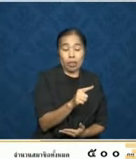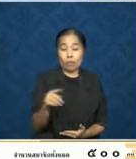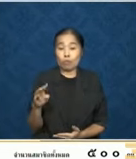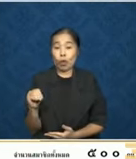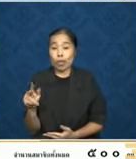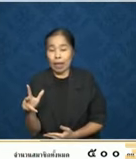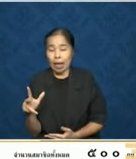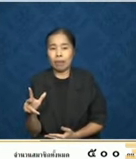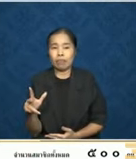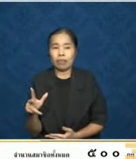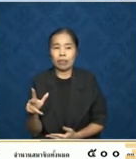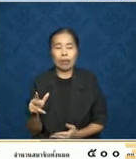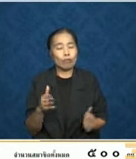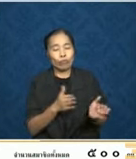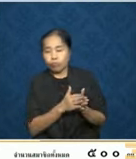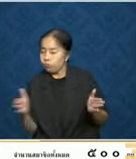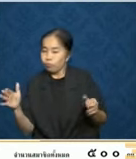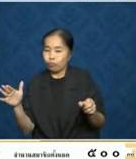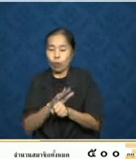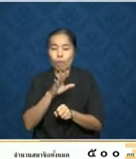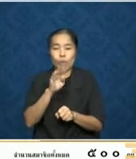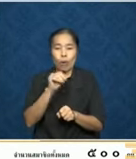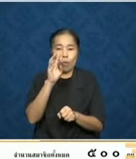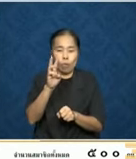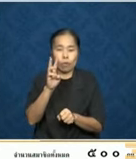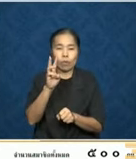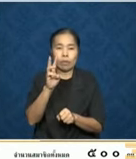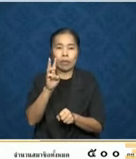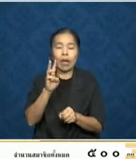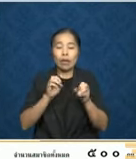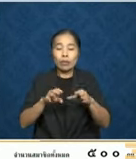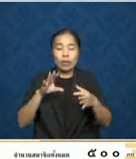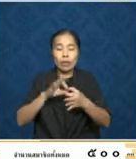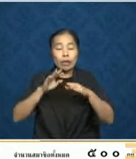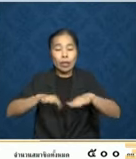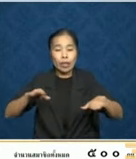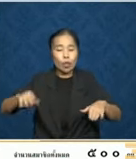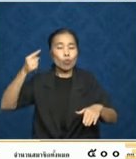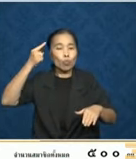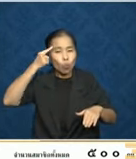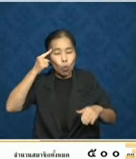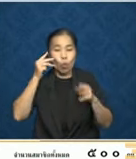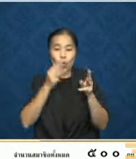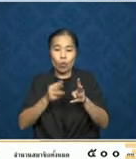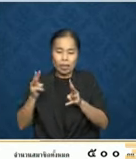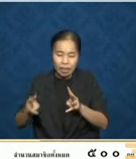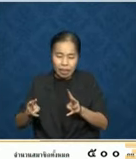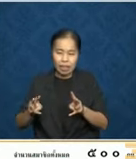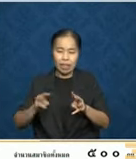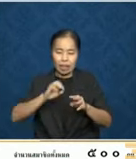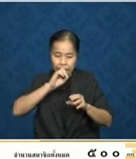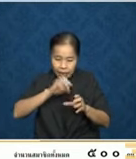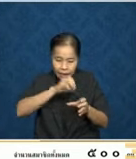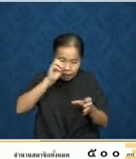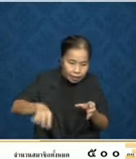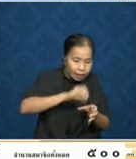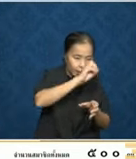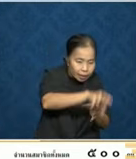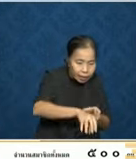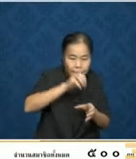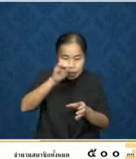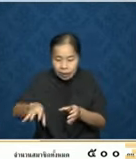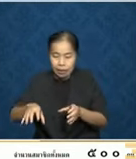มีถึงแบบป.6เลยนะคะเริ่มมีการสอนในเรื่องของจิตสำนึกมีการขยะมีการแยกที่มันละเอียดมากขึ้นเพื่อให้เด็กเนี่ยเห็นว่าการจัดการขยะเนี่ยสำ